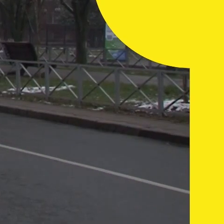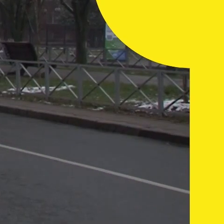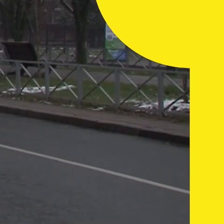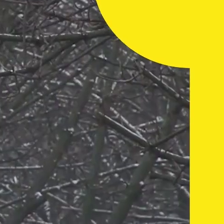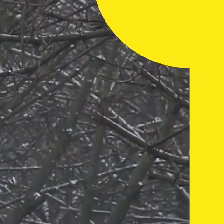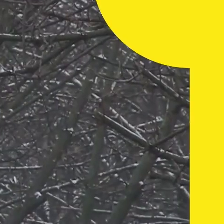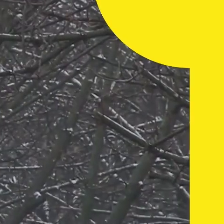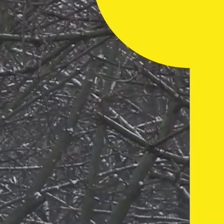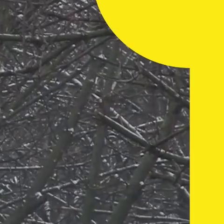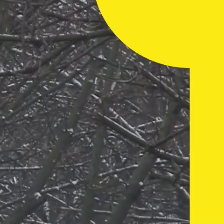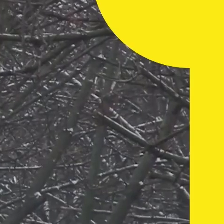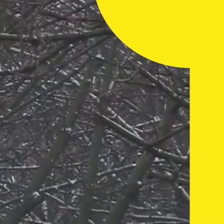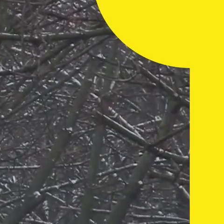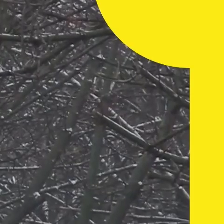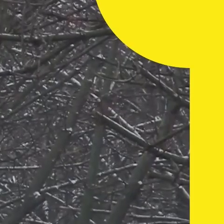Музика